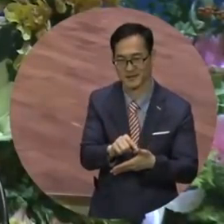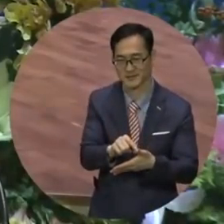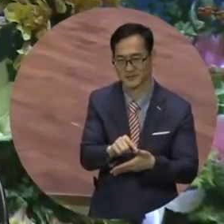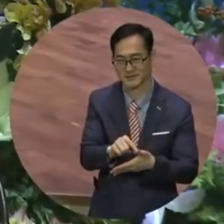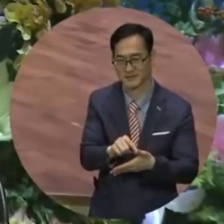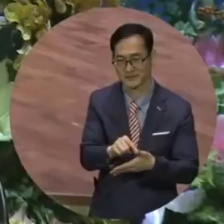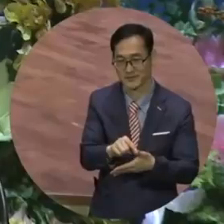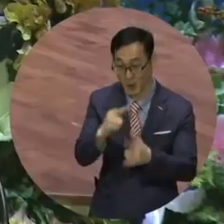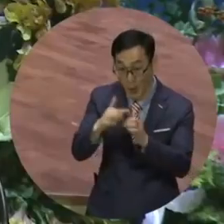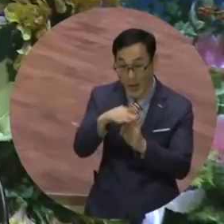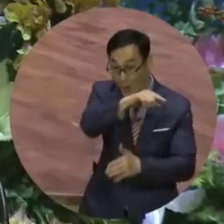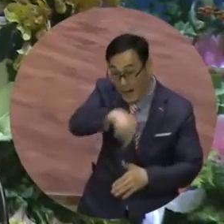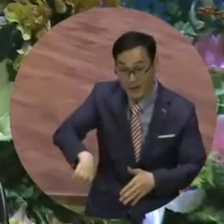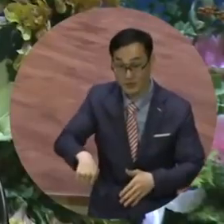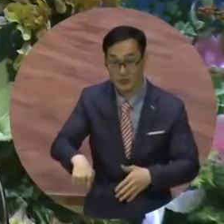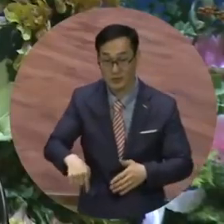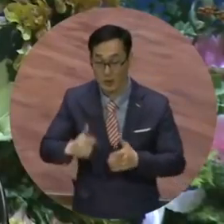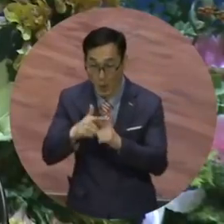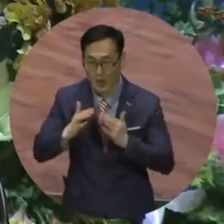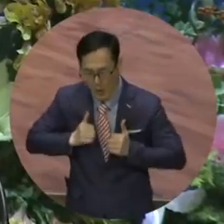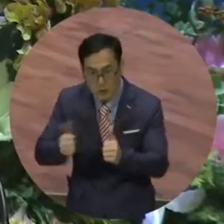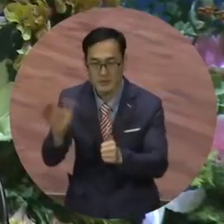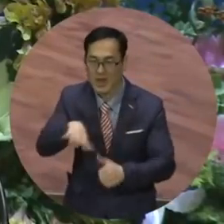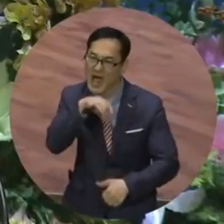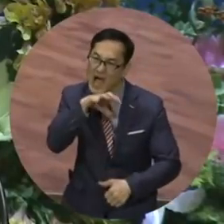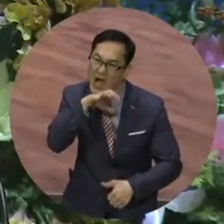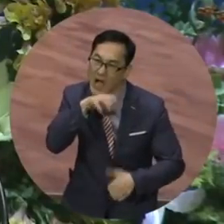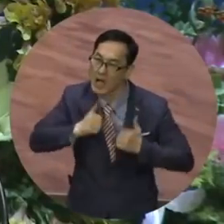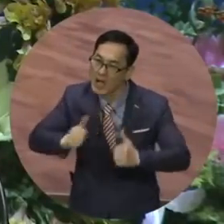오늘 받아야지. 하나님의 음성을 들어야지.